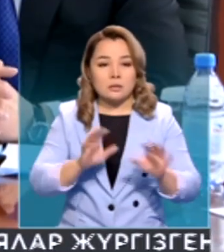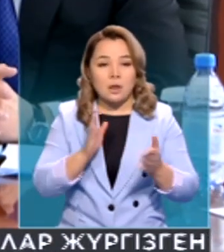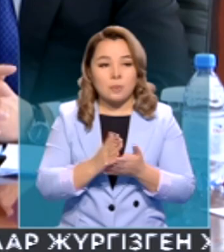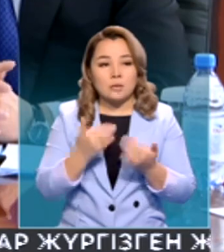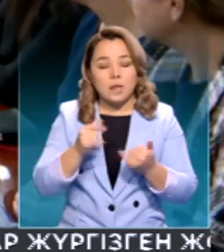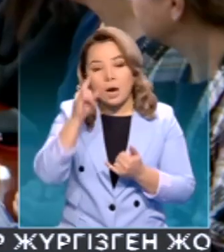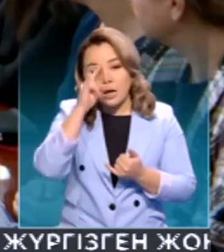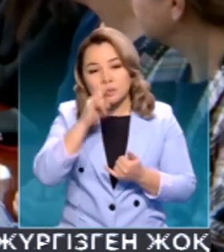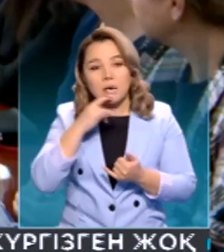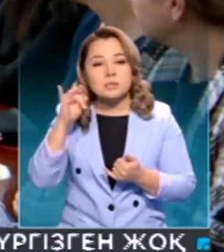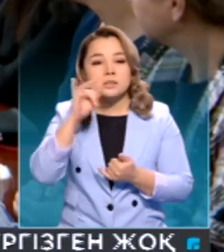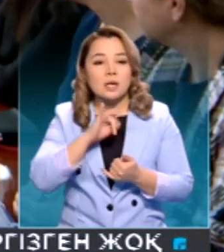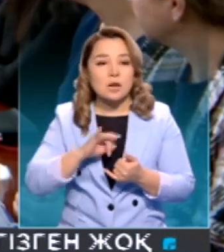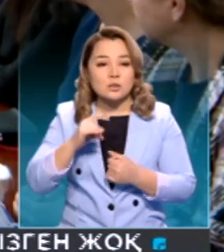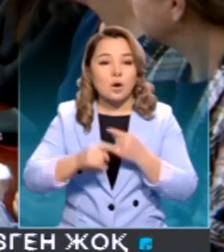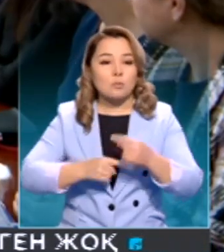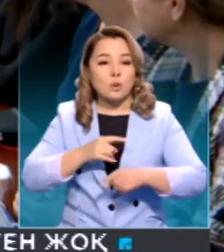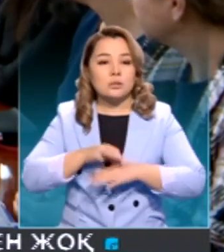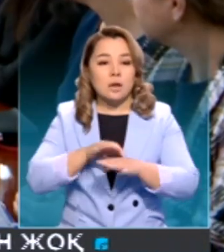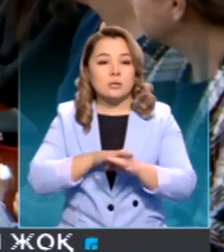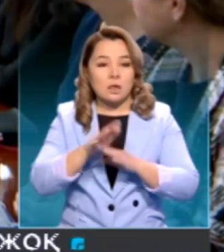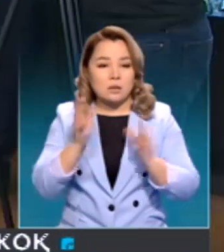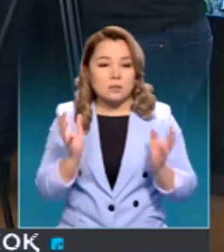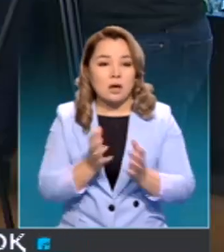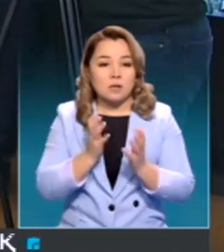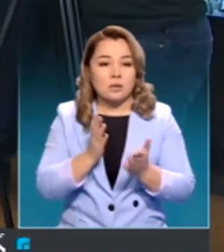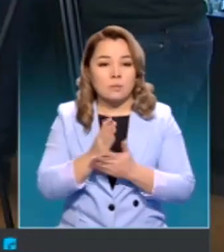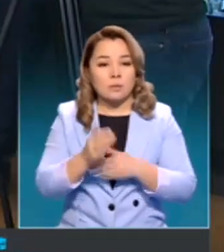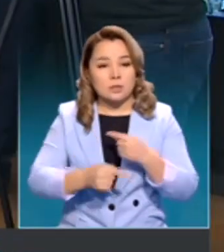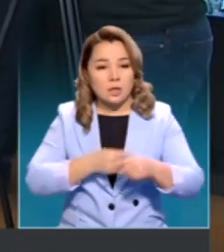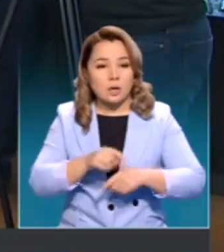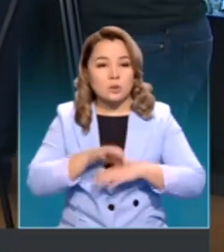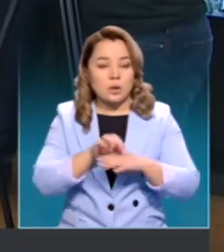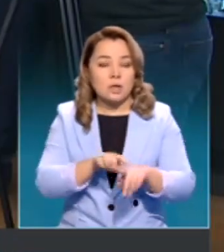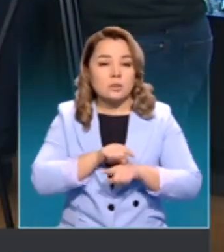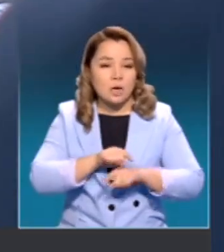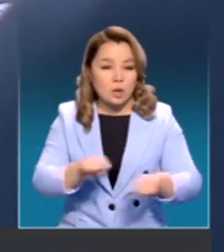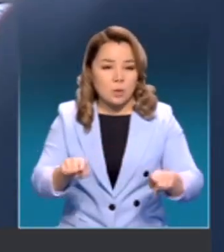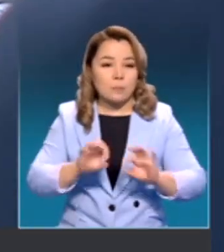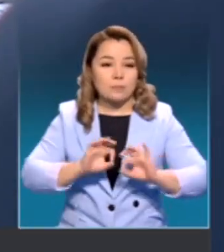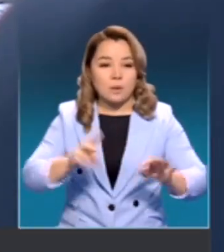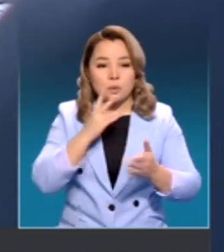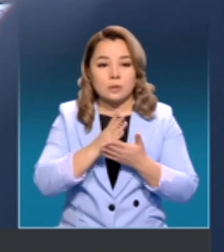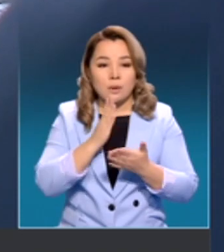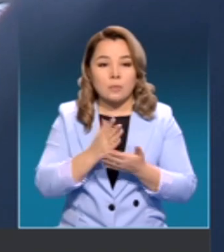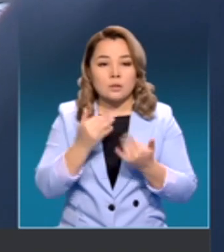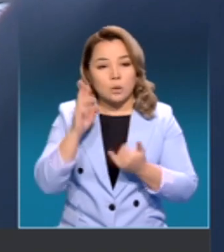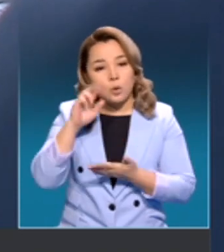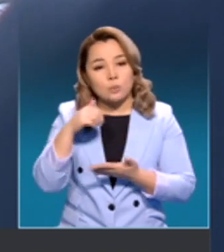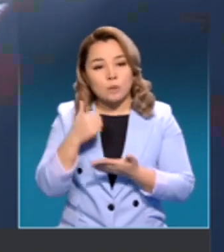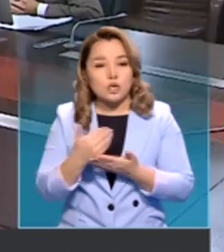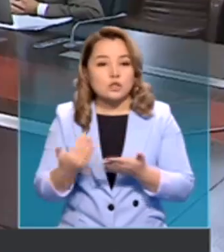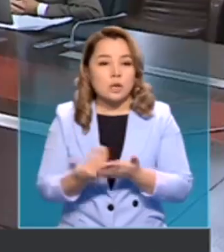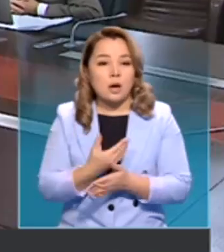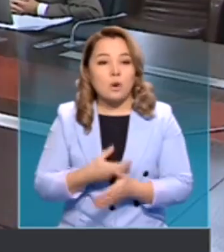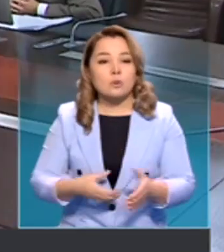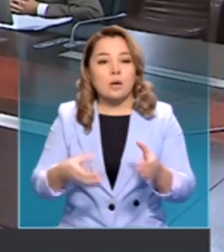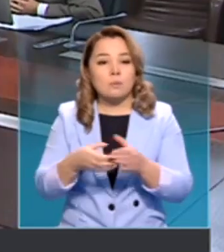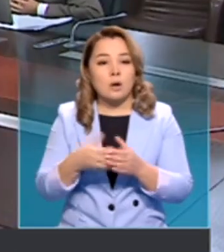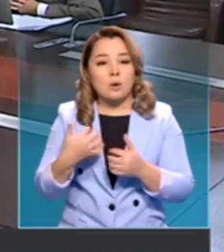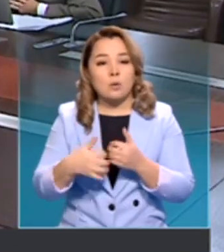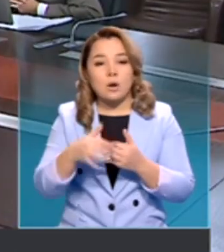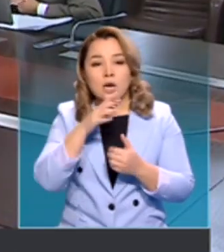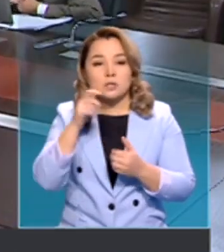бірге Қазақстанның тарихи мәдени мұрасын сақтау мен дәріптеуге ден қою керегін атап өтті. Айта кетейік, үкіметтің жаңа құрамының орта